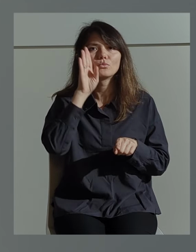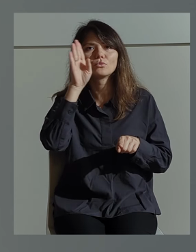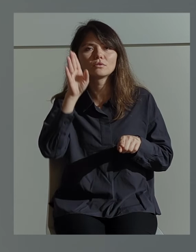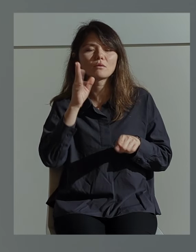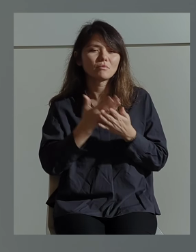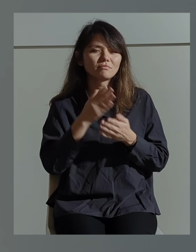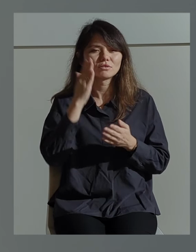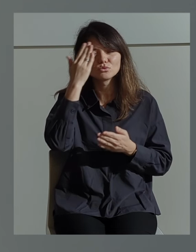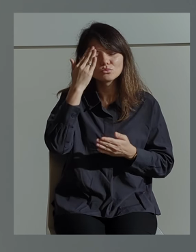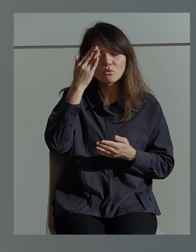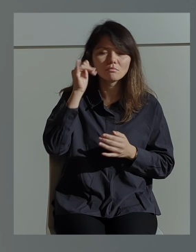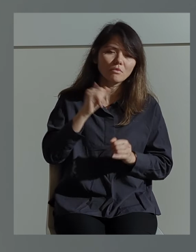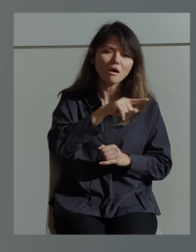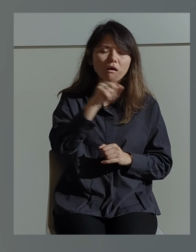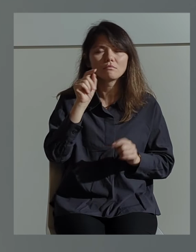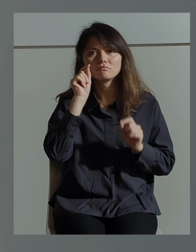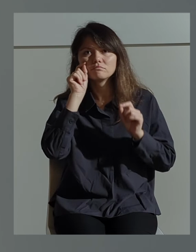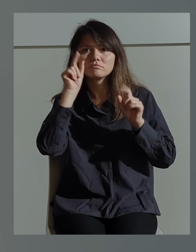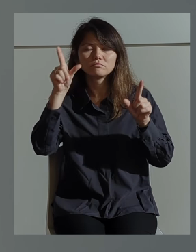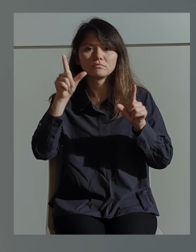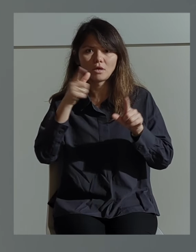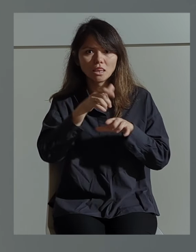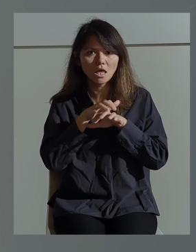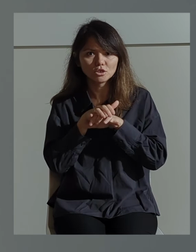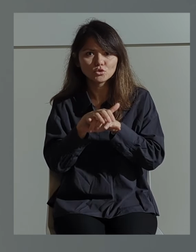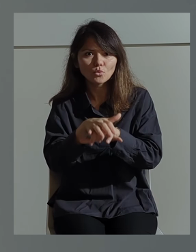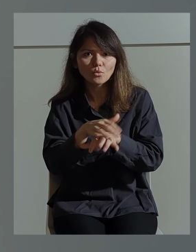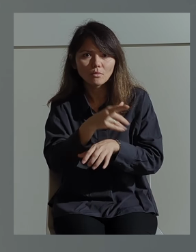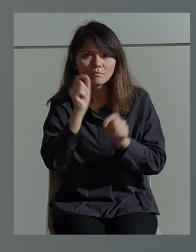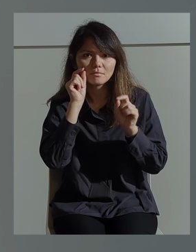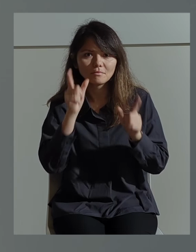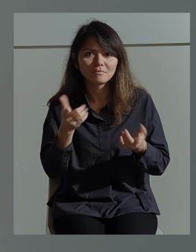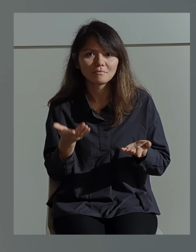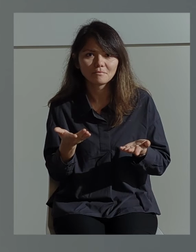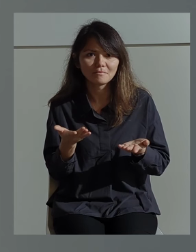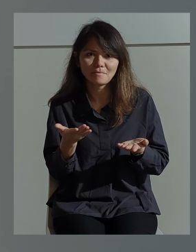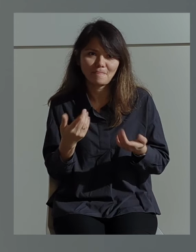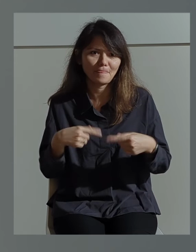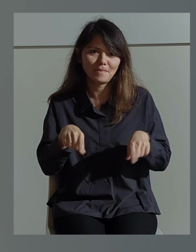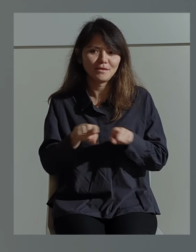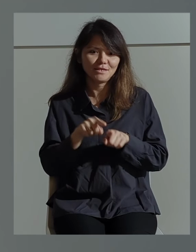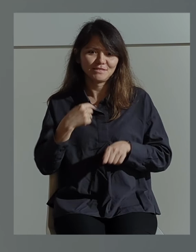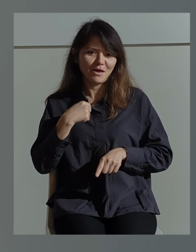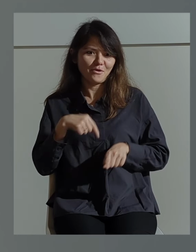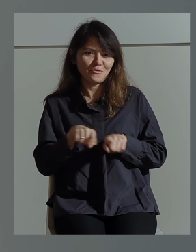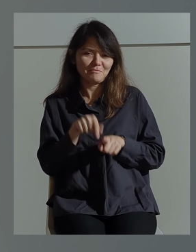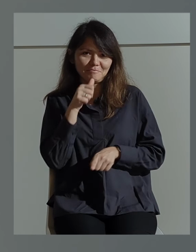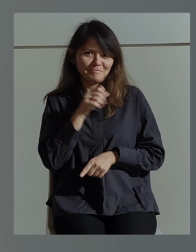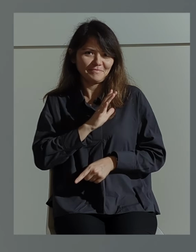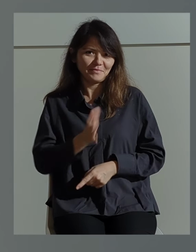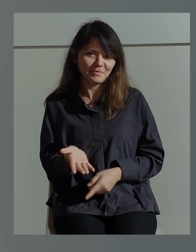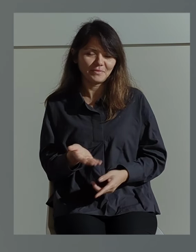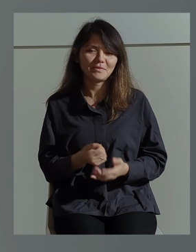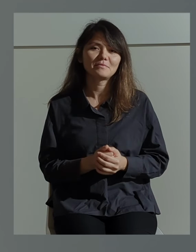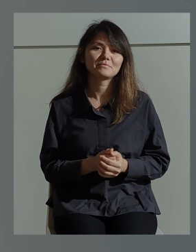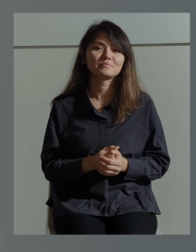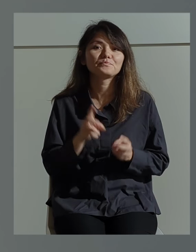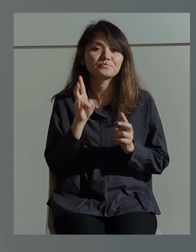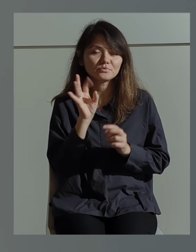сна Вы проснулись страшным насекомым Ну по крайней мере со мной такого точно не случалось вот